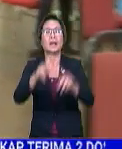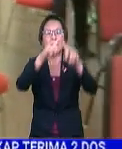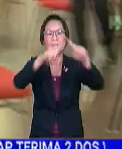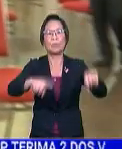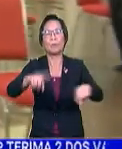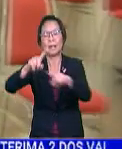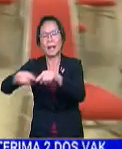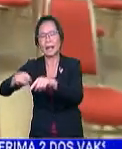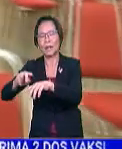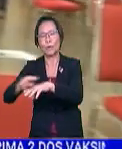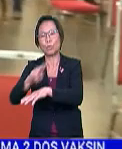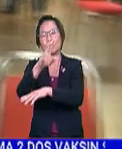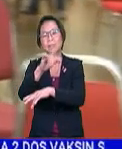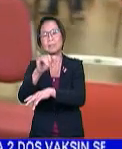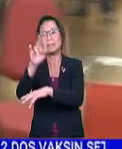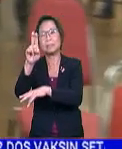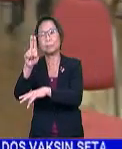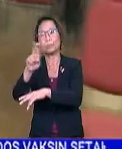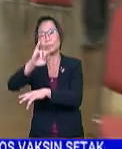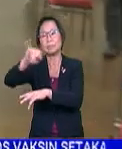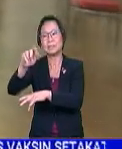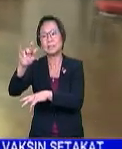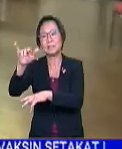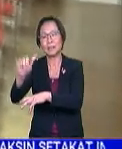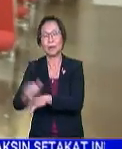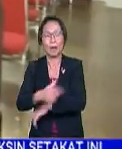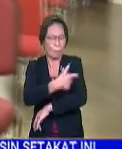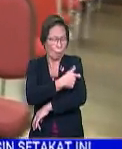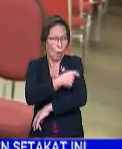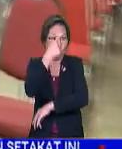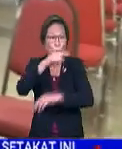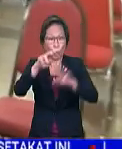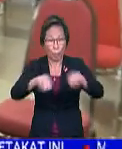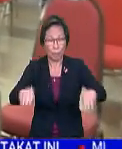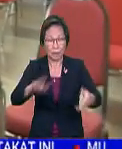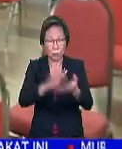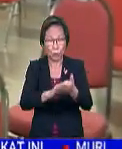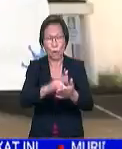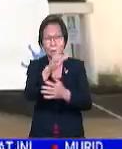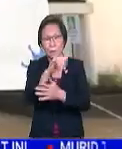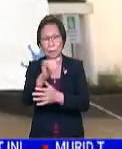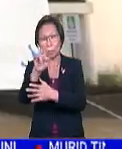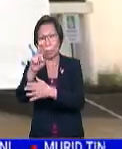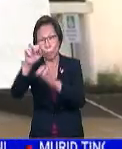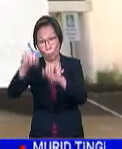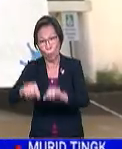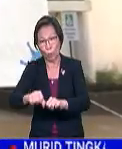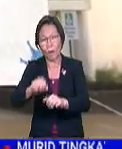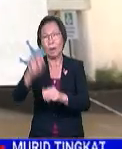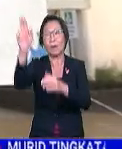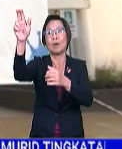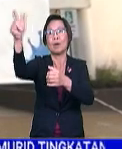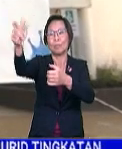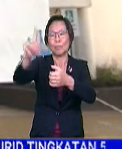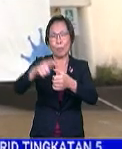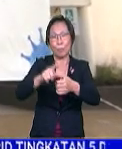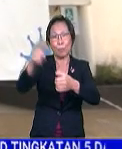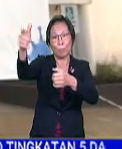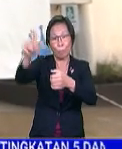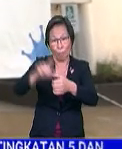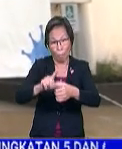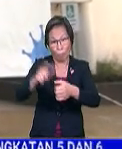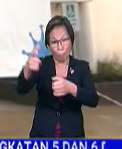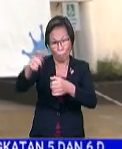Sibu Jaya. Sementara itu, jadual penuh vaksinasi untuk pelajar sekolah di bahagian Sibu boleh dimuat naik di laman Facebook